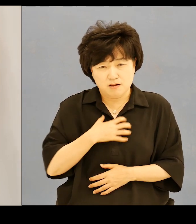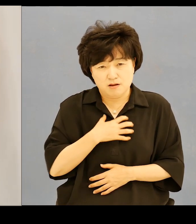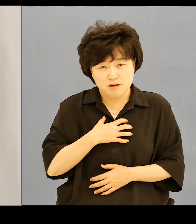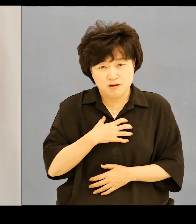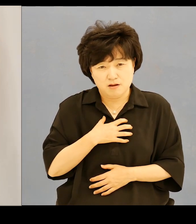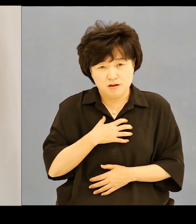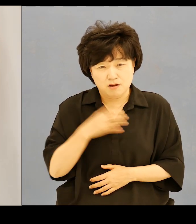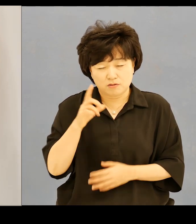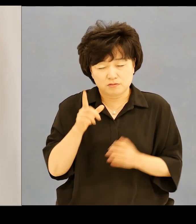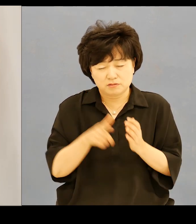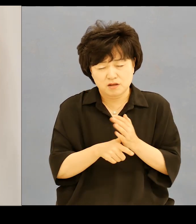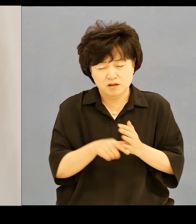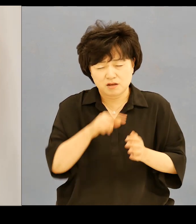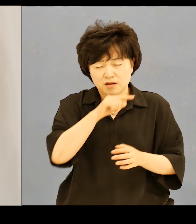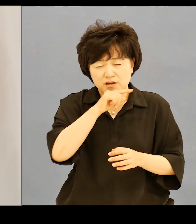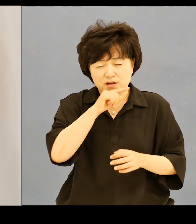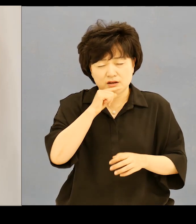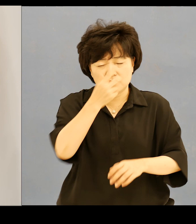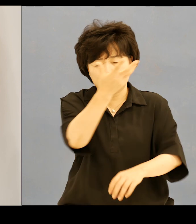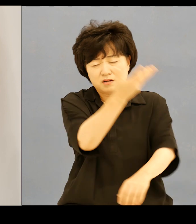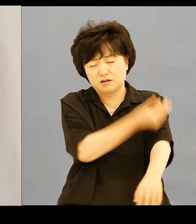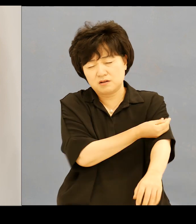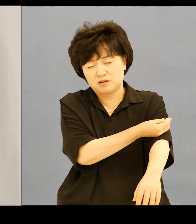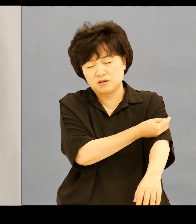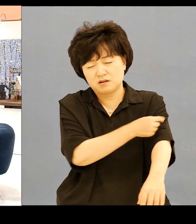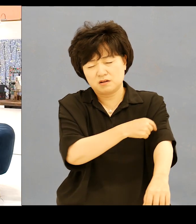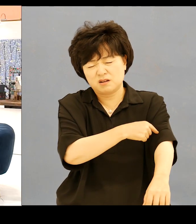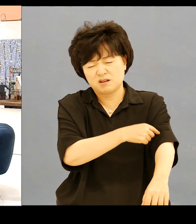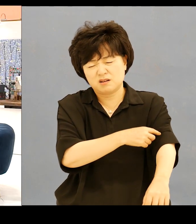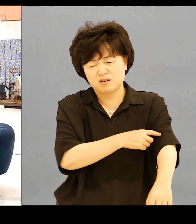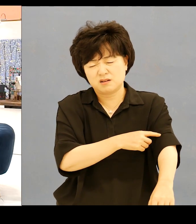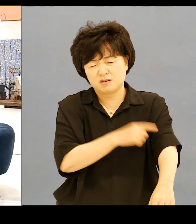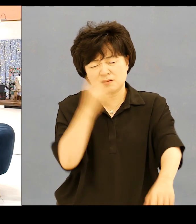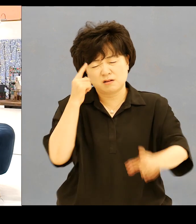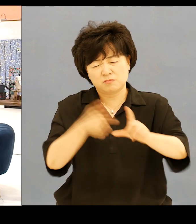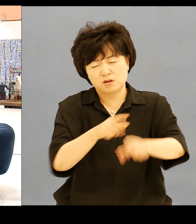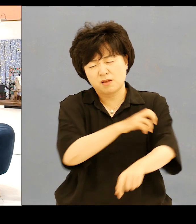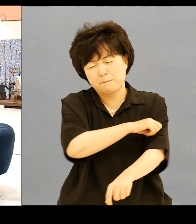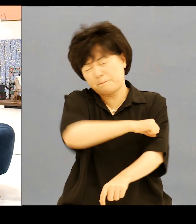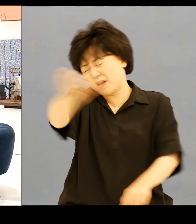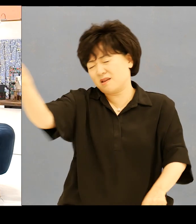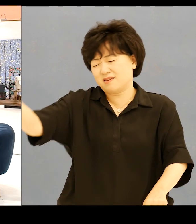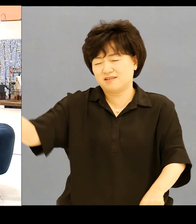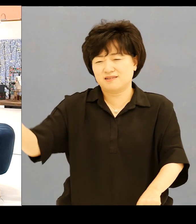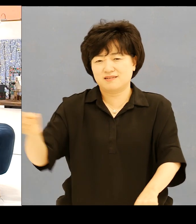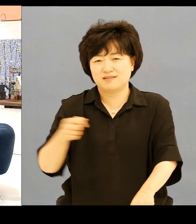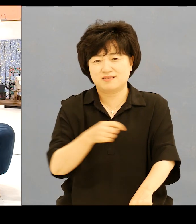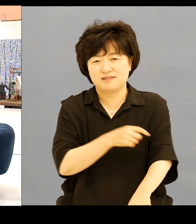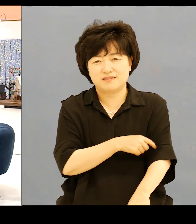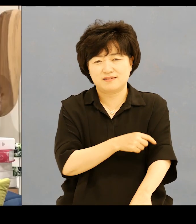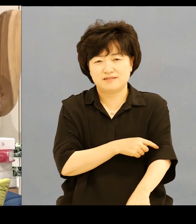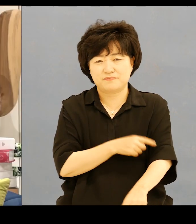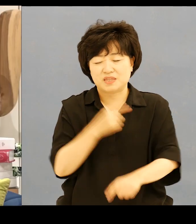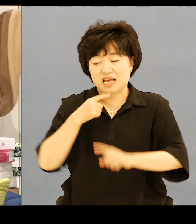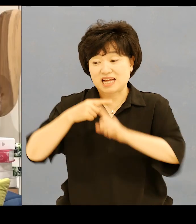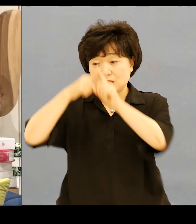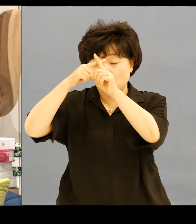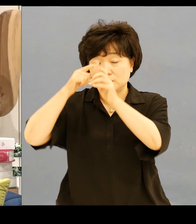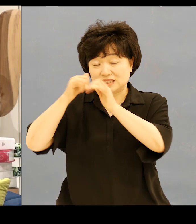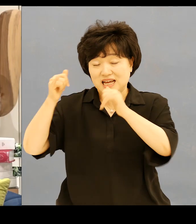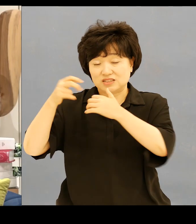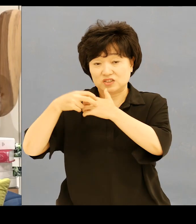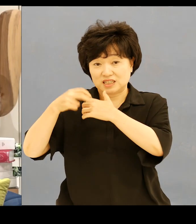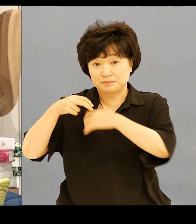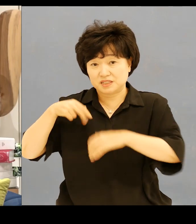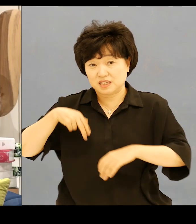제가 링기를 항상 꽂고 있으니까 네. 자는 순간에 이거를 제가 무의식적으로 빼버렸다고 아. 하더라고요. 아. 그래서 이제 간호사 선생님들이